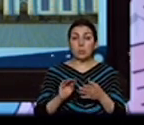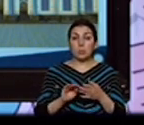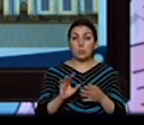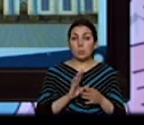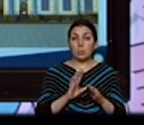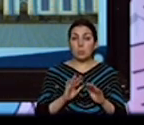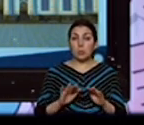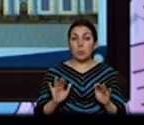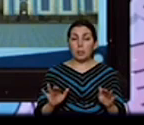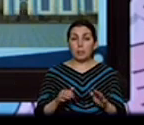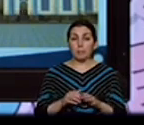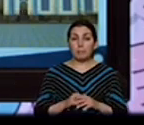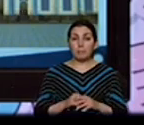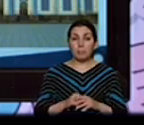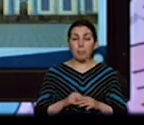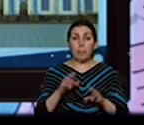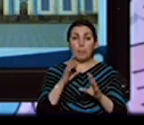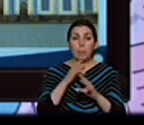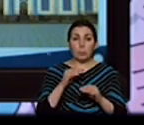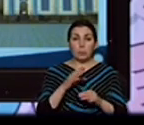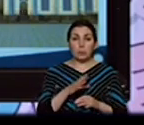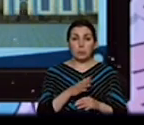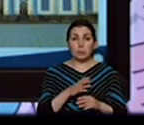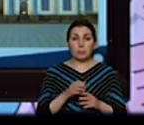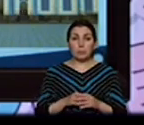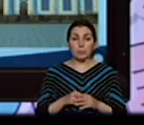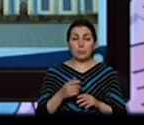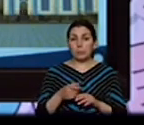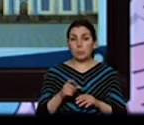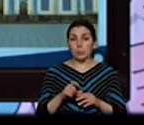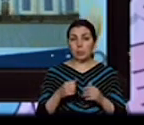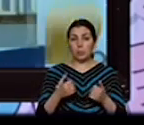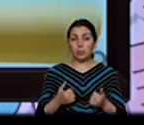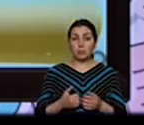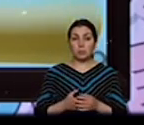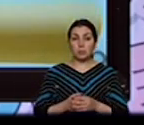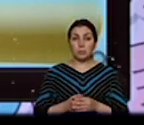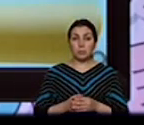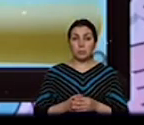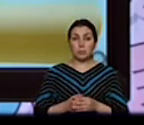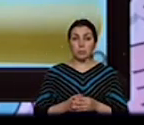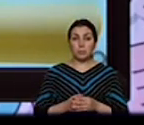Yozdingizmi bolajonlar? Ulgurdingizmi? Juda yaxshi.